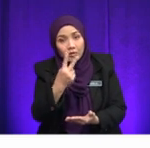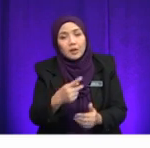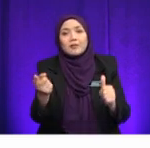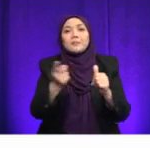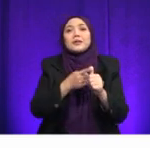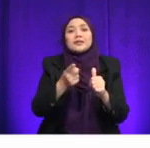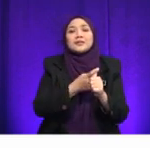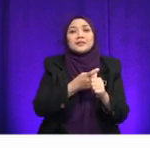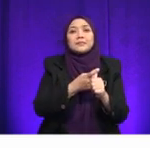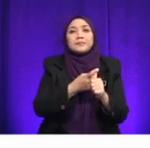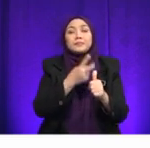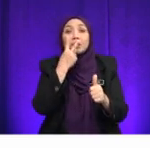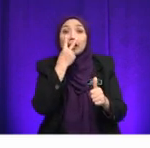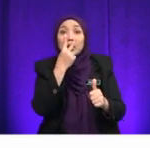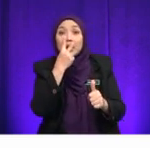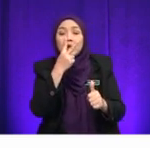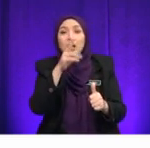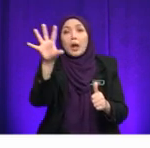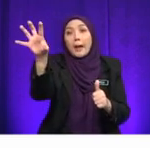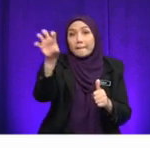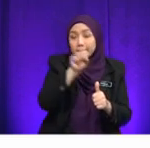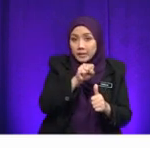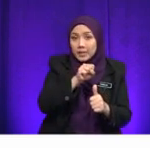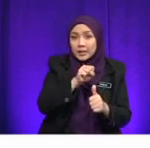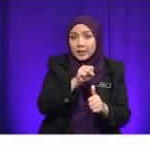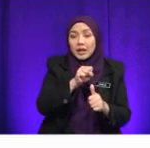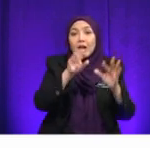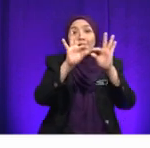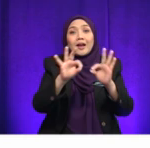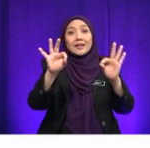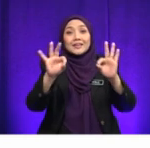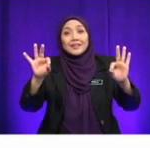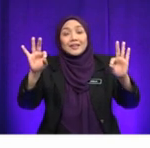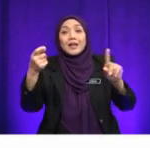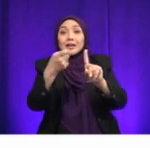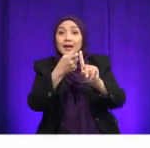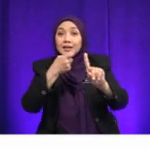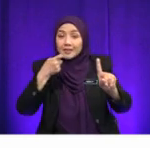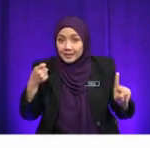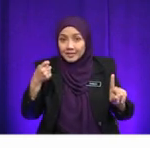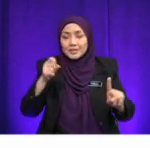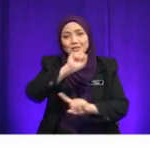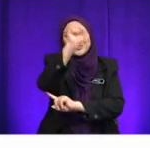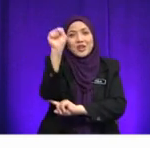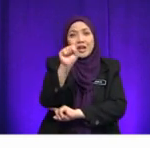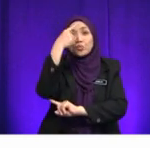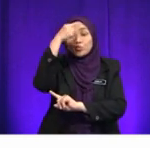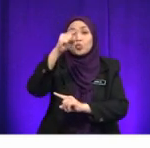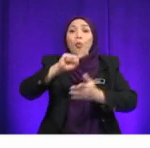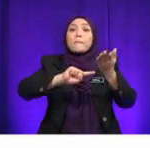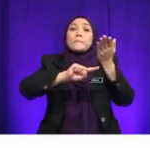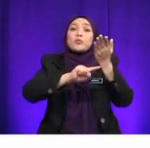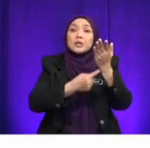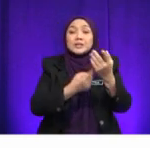ialah dari segi kita mesti mengambil sebagian daripada soalan sebagai ayat permulaan Oke kita lihat